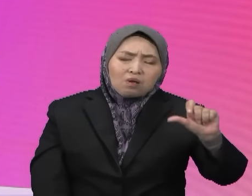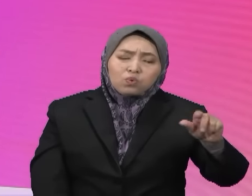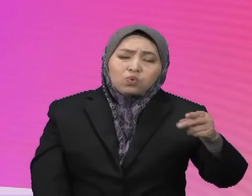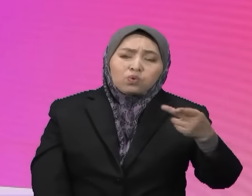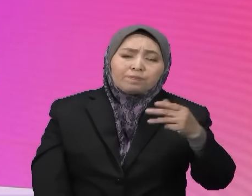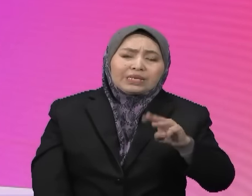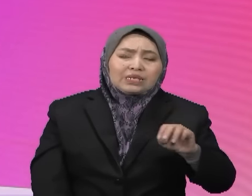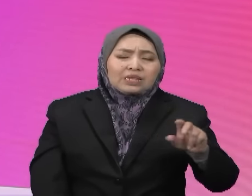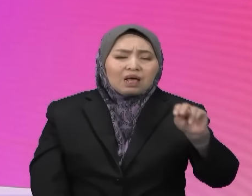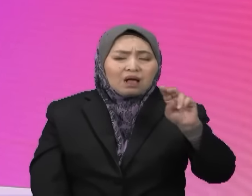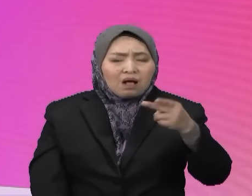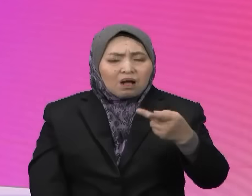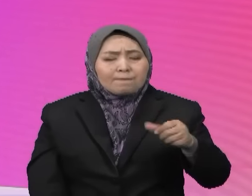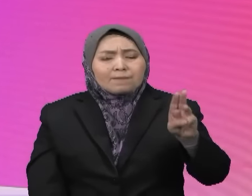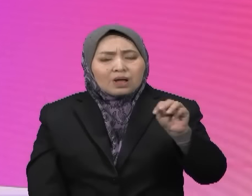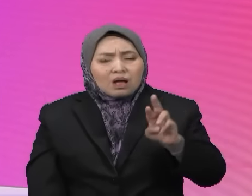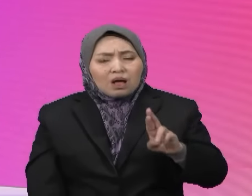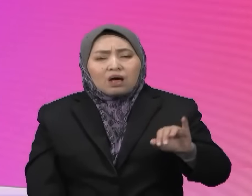اللَّهُ مِنْ